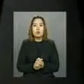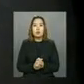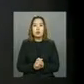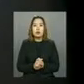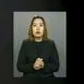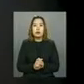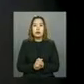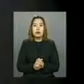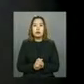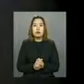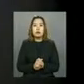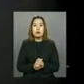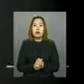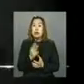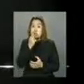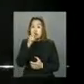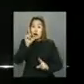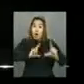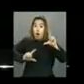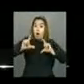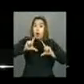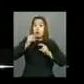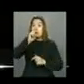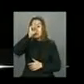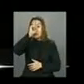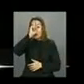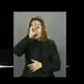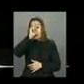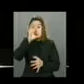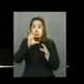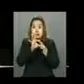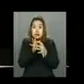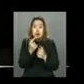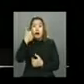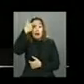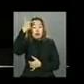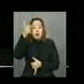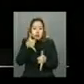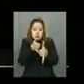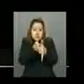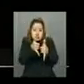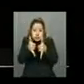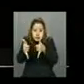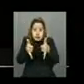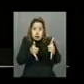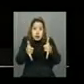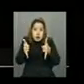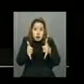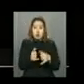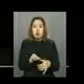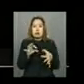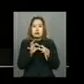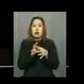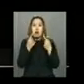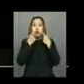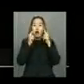ยาจละครหุ่นเงาของเยอรมนีเกี่ยวกับการเดินทางประจนภัยอันน่าตื่นเต้นแนวเซอร์เรอลิสติกที่เพิ่งนำมาจัดแสด